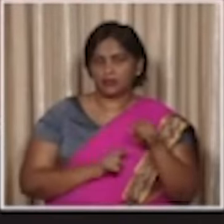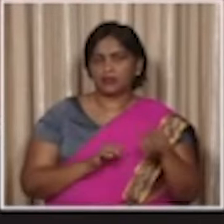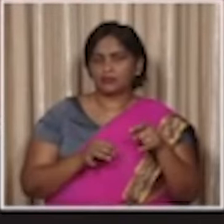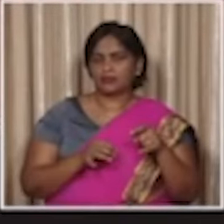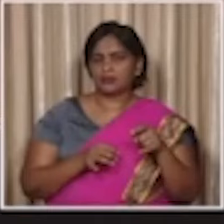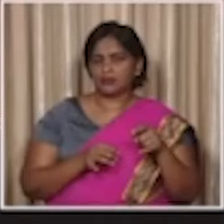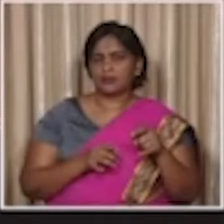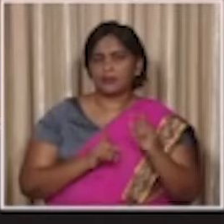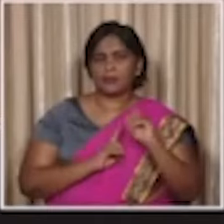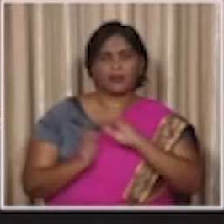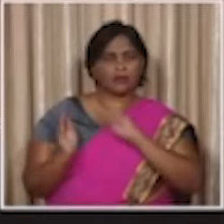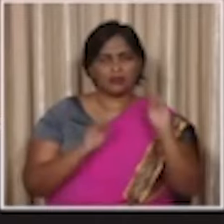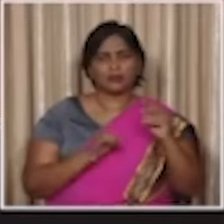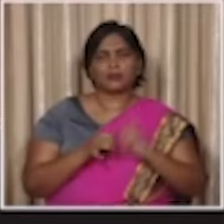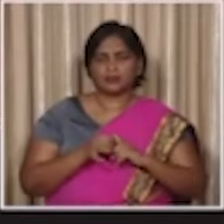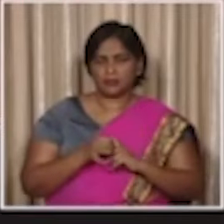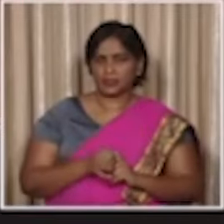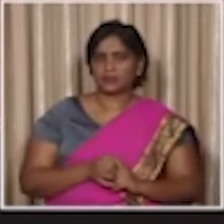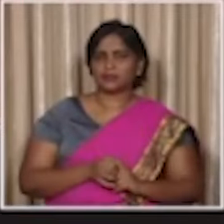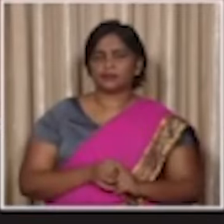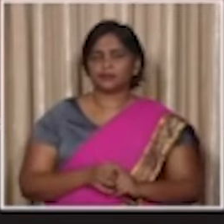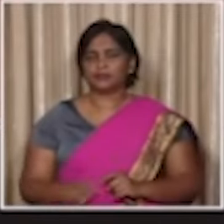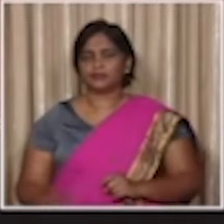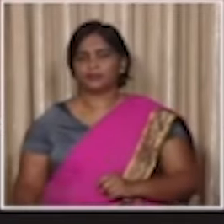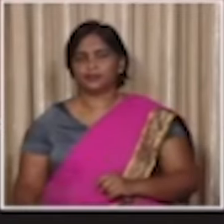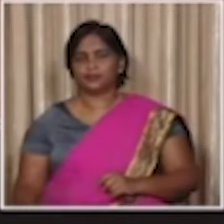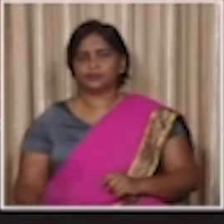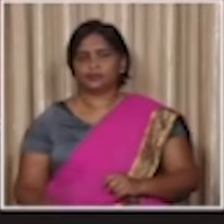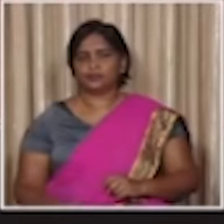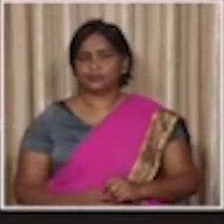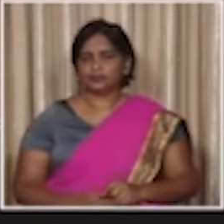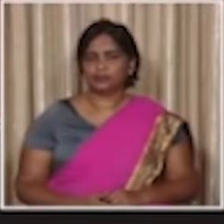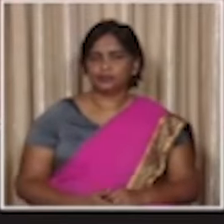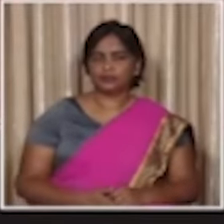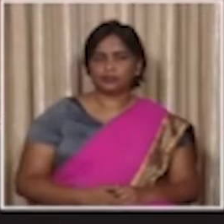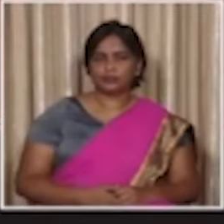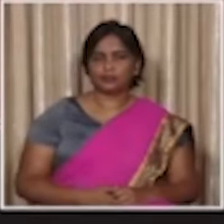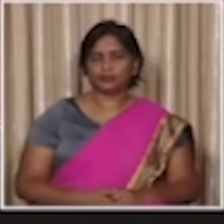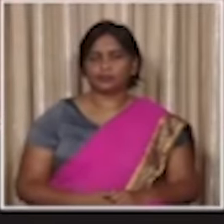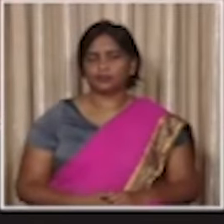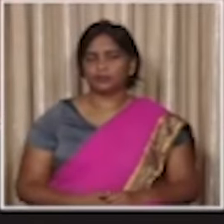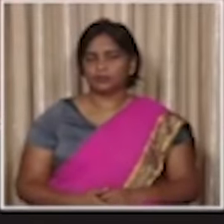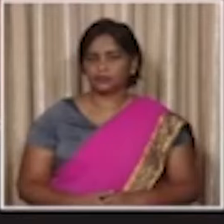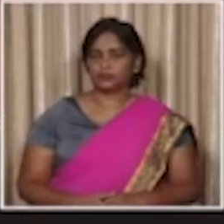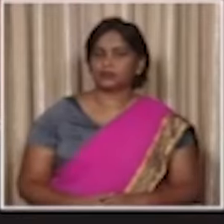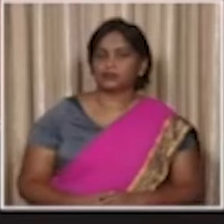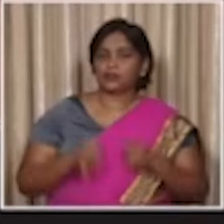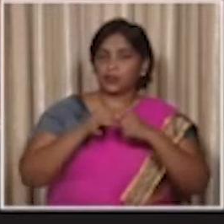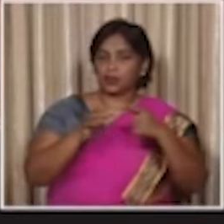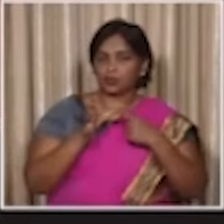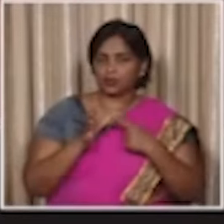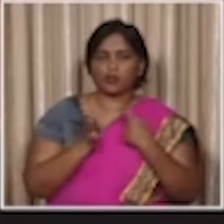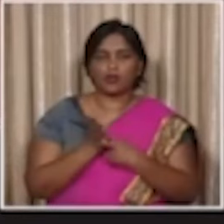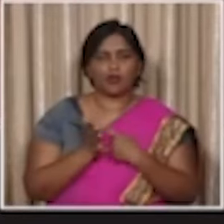මේ සභාව කල් තැබී මේ ප්‍රශ්නයක්. සභාව කල් තැබී මේ අවස්ථාවේ ප්‍රශ්නයක් තියෙනවා. ඔබතුමා කතා කරන්න ඒක. වාචික පිළිතුරු අපේක්ෂා කරන වස